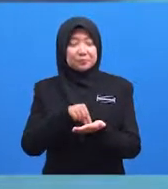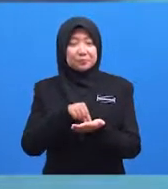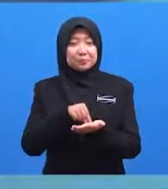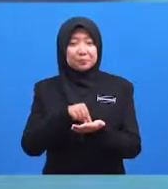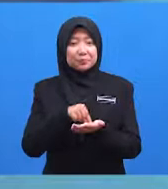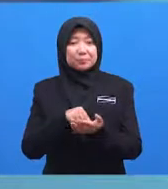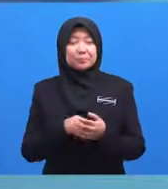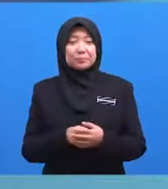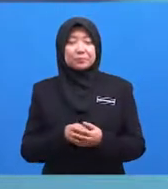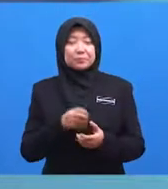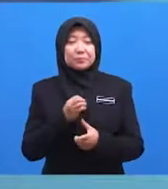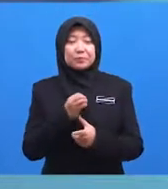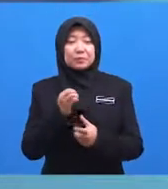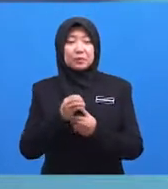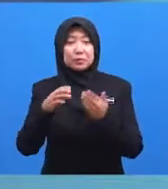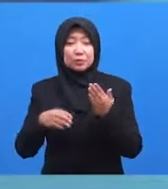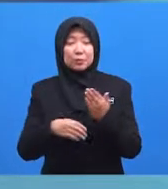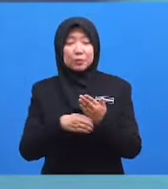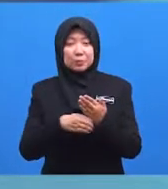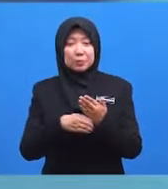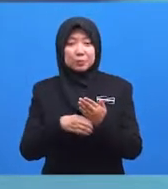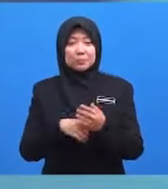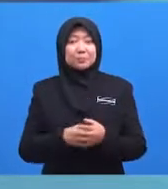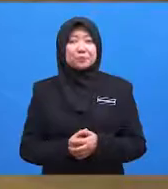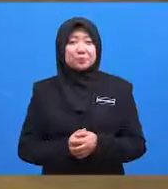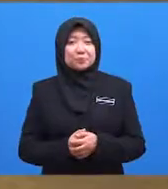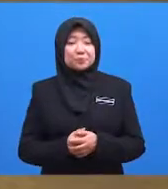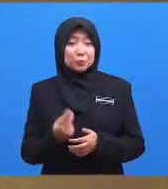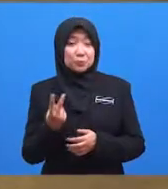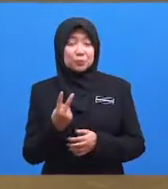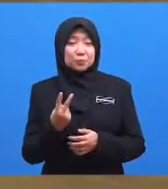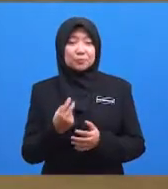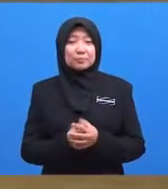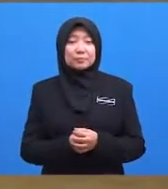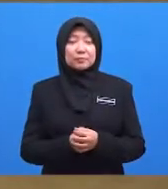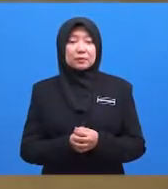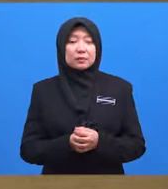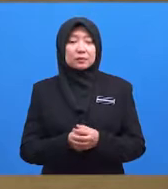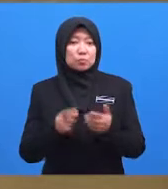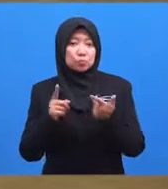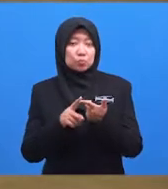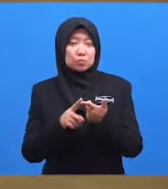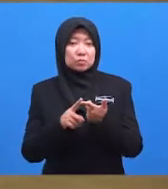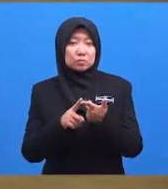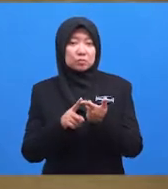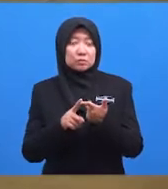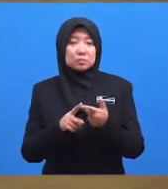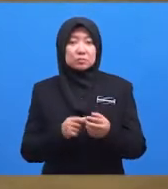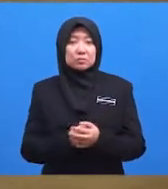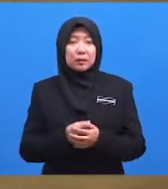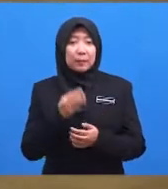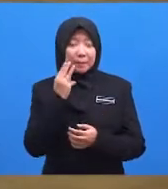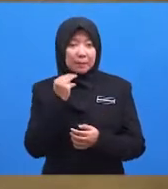atau campuran peha dan kepak ayam. Kedua, 1 camca besar atau tablespoon